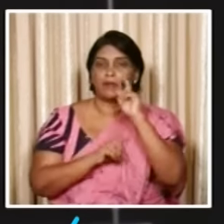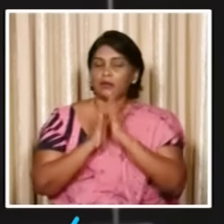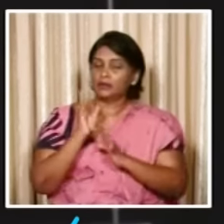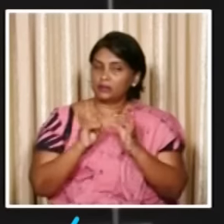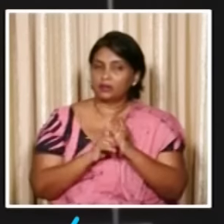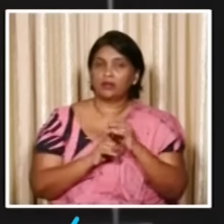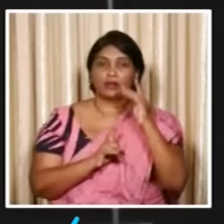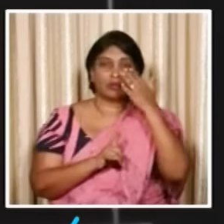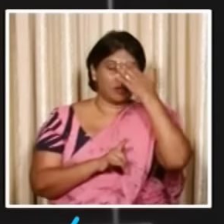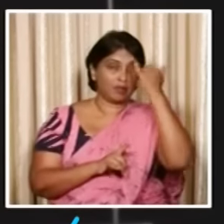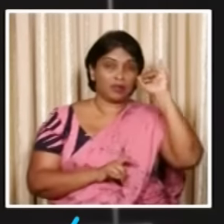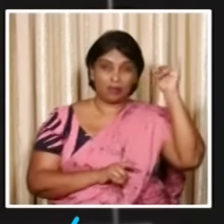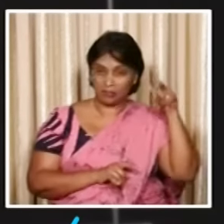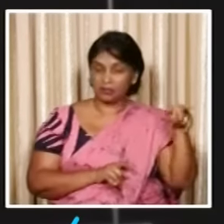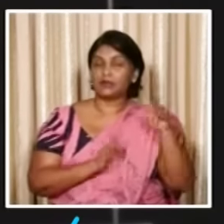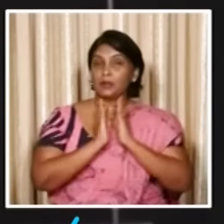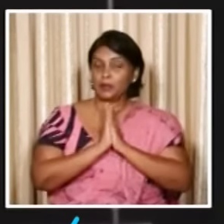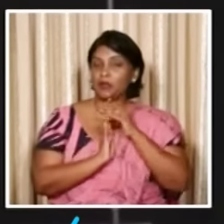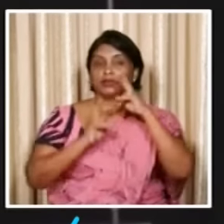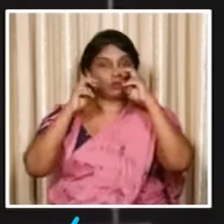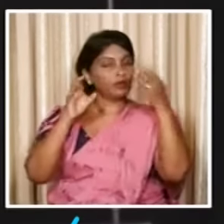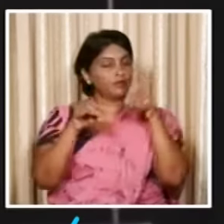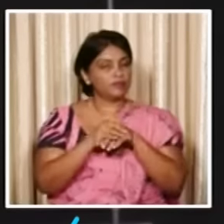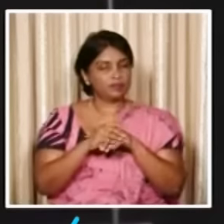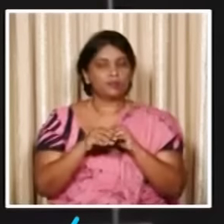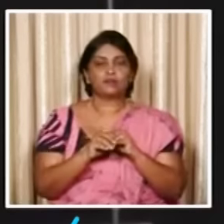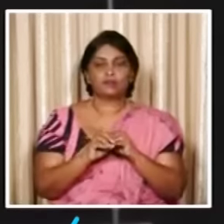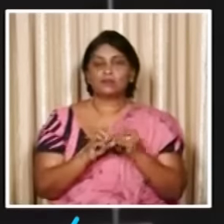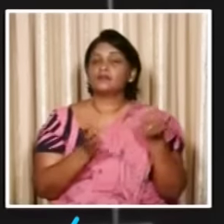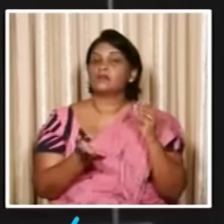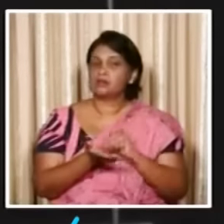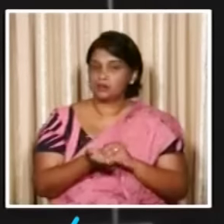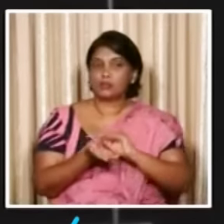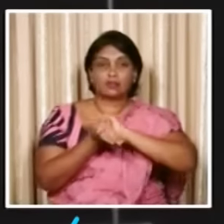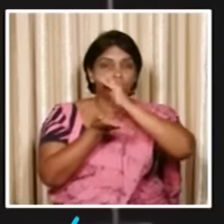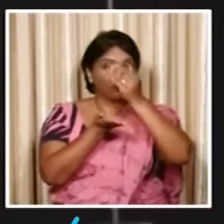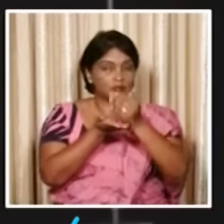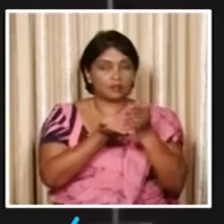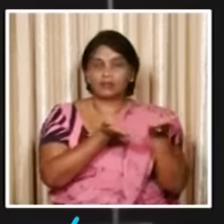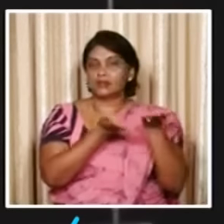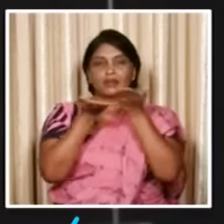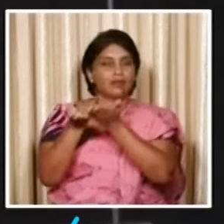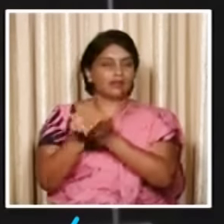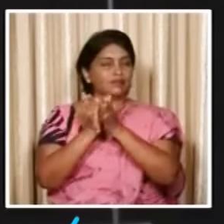2023-4-28 மீளவும் அவ்விடத்தில் சிவலிங்கத்தை பிரதிஷ்டை செய்து வழிபாடாற்றி வருகின்றனர்.